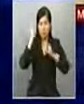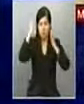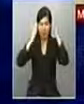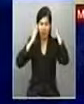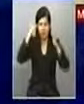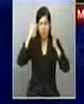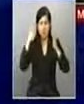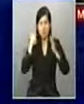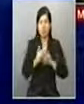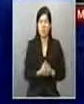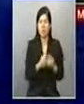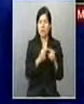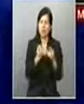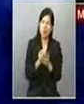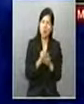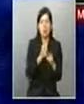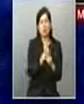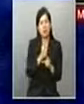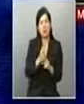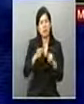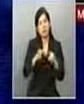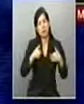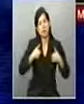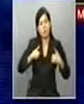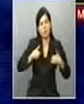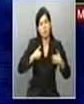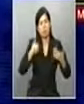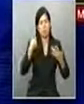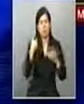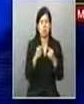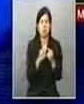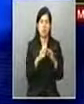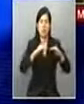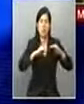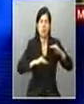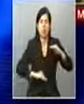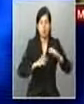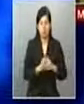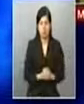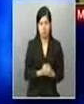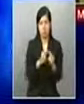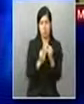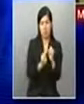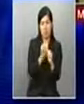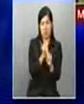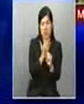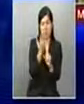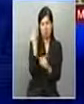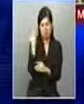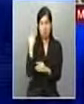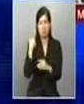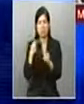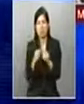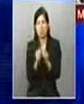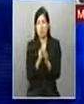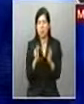เล่นพุเล่นประทัดเนี่ยค่อนข้างจะน้อยกว่าทุกปีในช่วง5ปีที่ผ่านมาเลยนะครับก็แสดงให้เห็นถึง